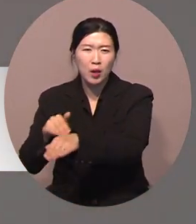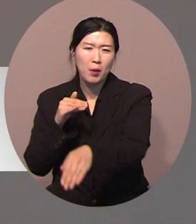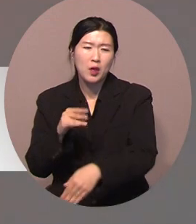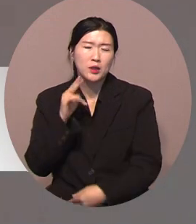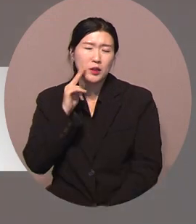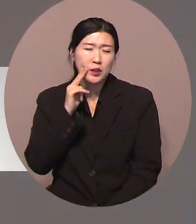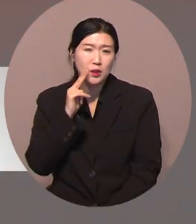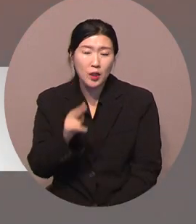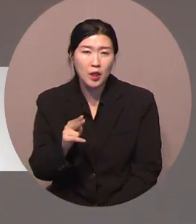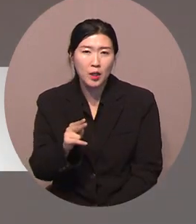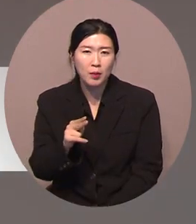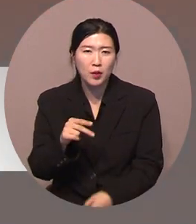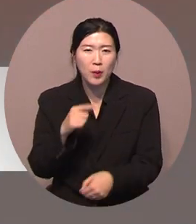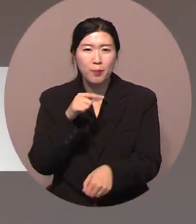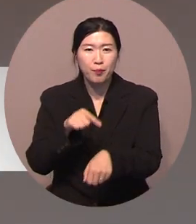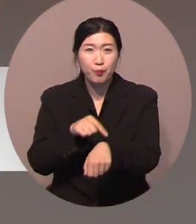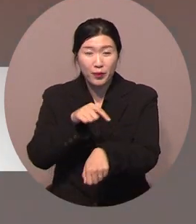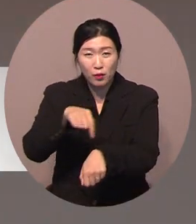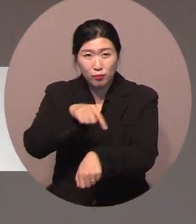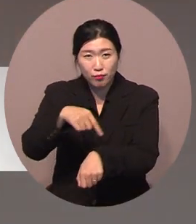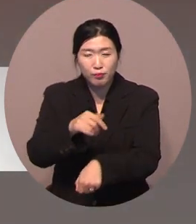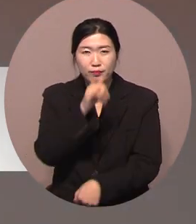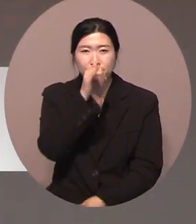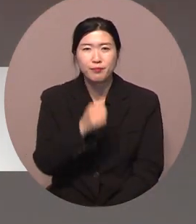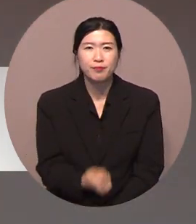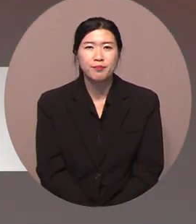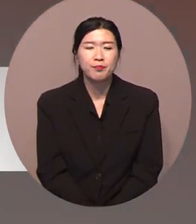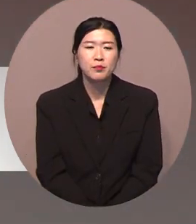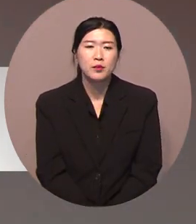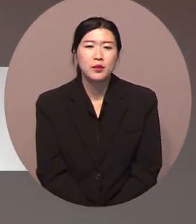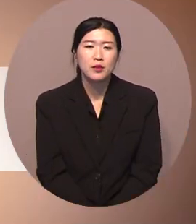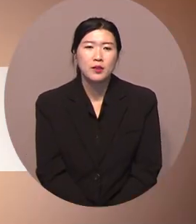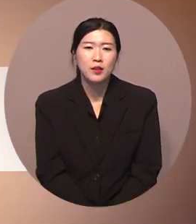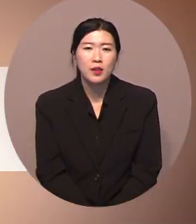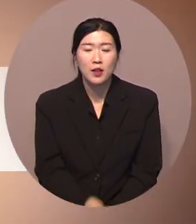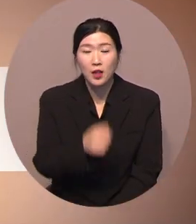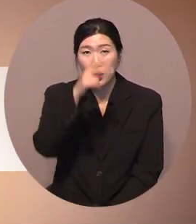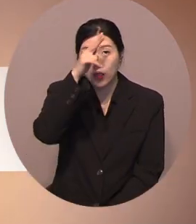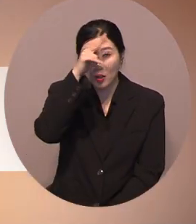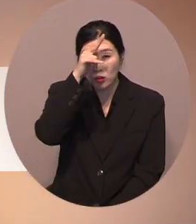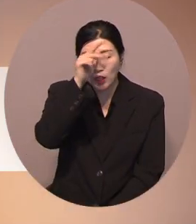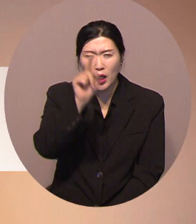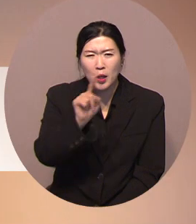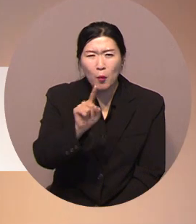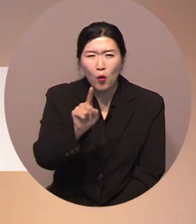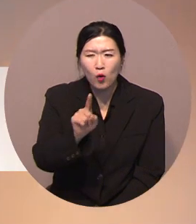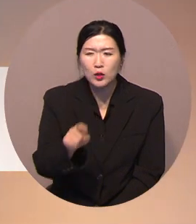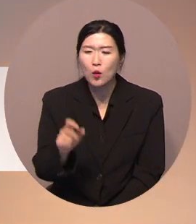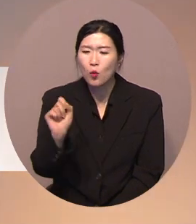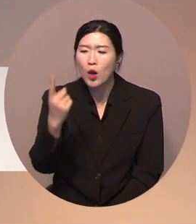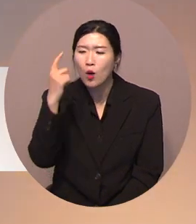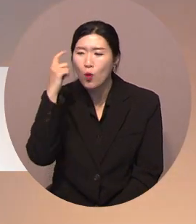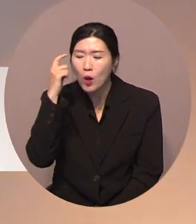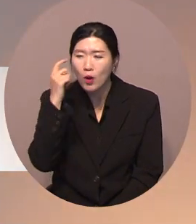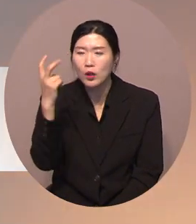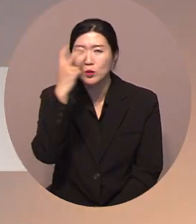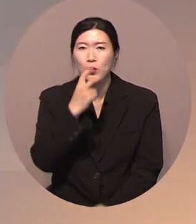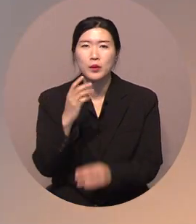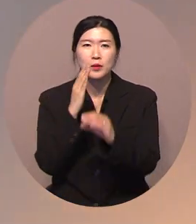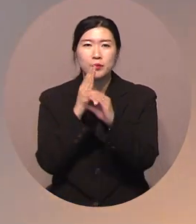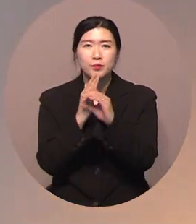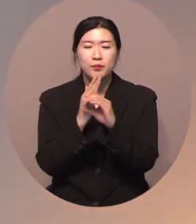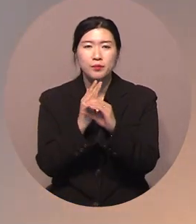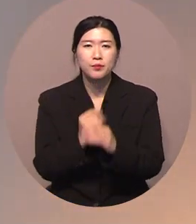통제돼 출근길 교통이 혼잡을 빚었습니다 경찰은 화물차 운전자를 상대로 정확한 사고 경의를